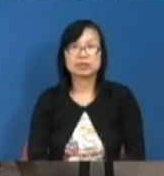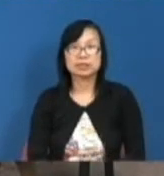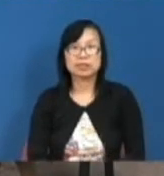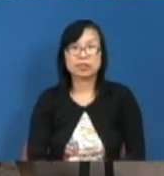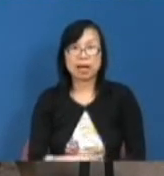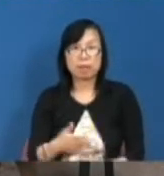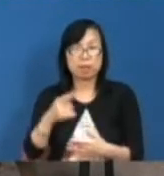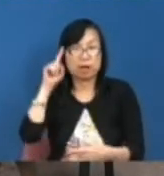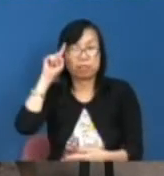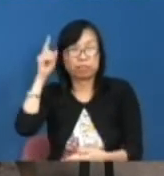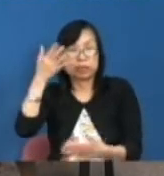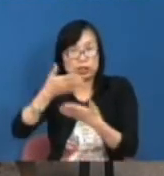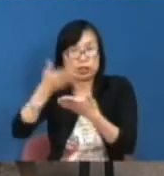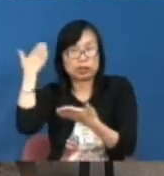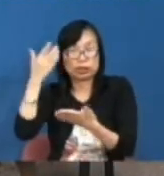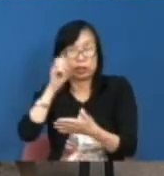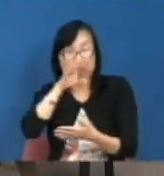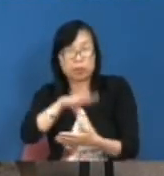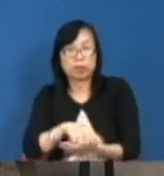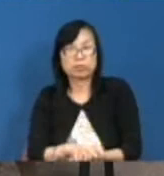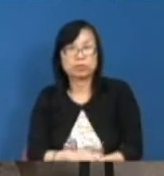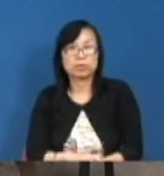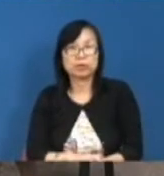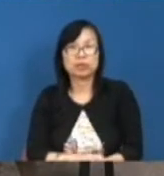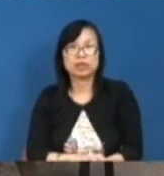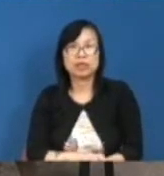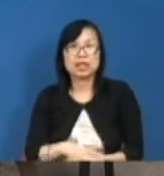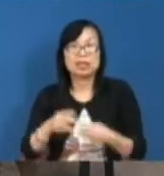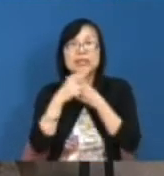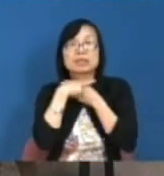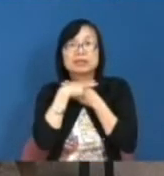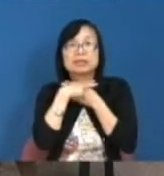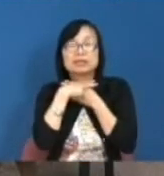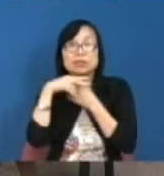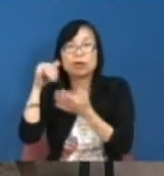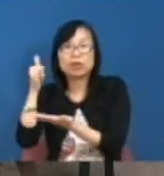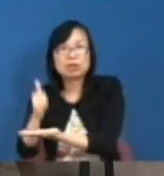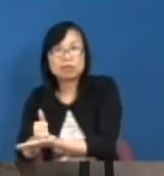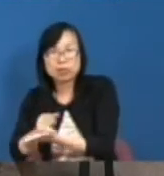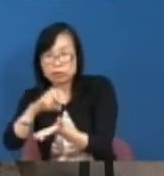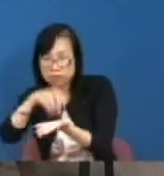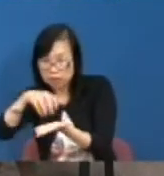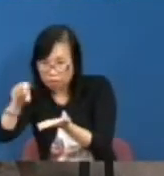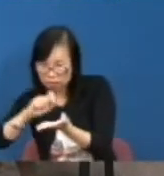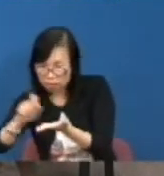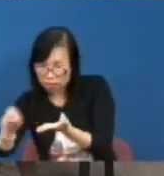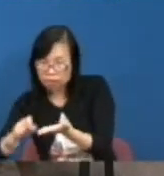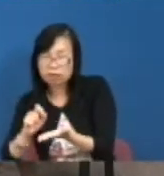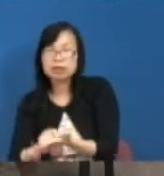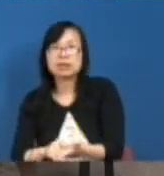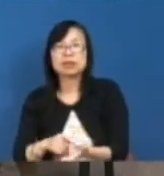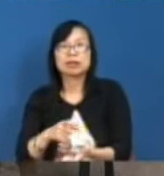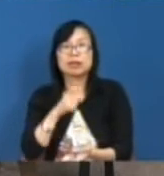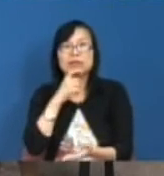前同你講嘅，你有冇做好未啊？咁曾蔭權半個啰柚坐喺度咁樣抄筆記。突然間講一句説話真係好笑嘅，佢得啦，我收